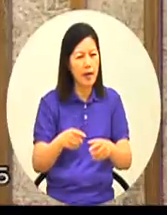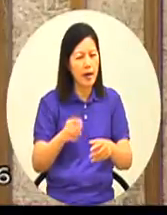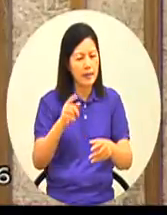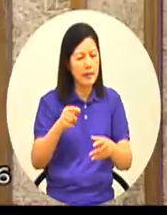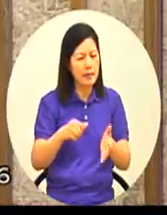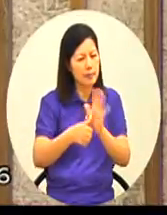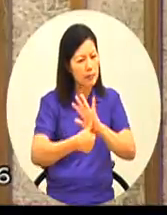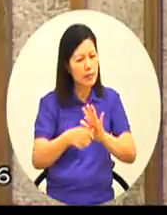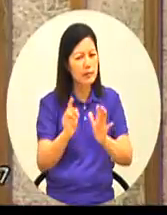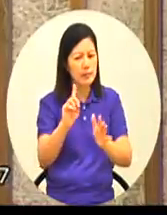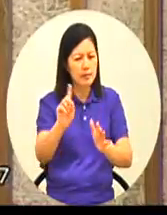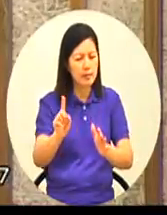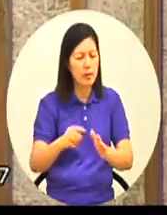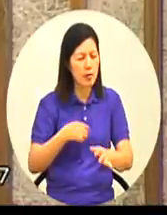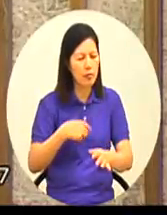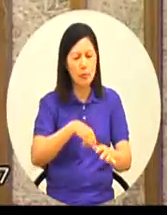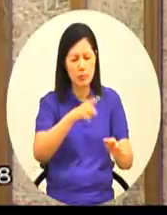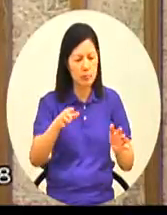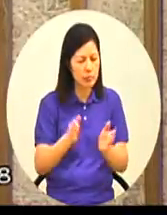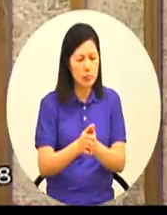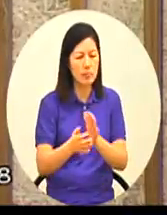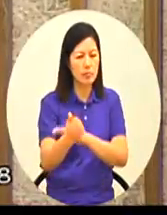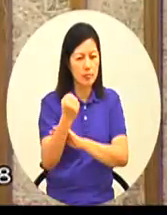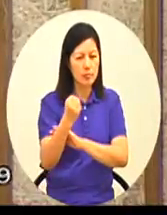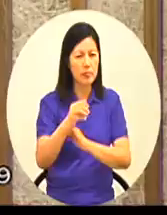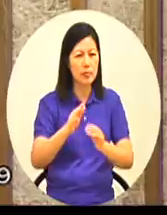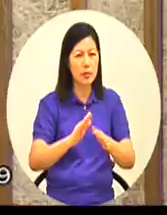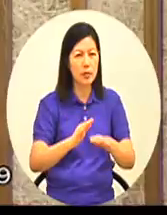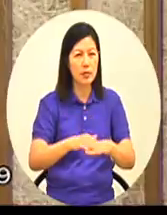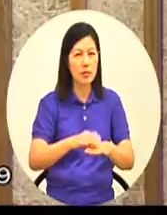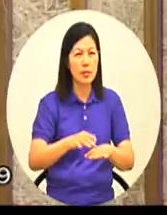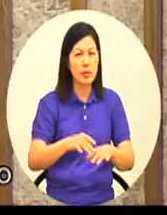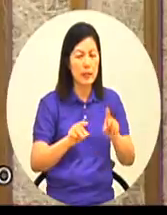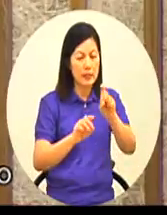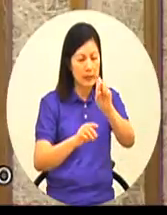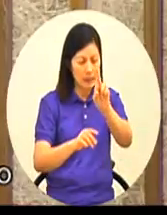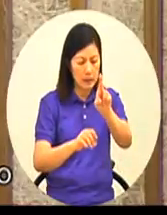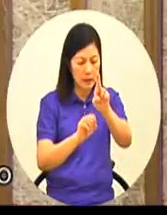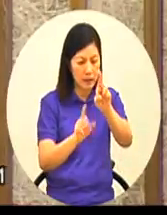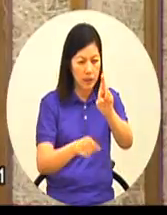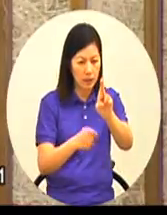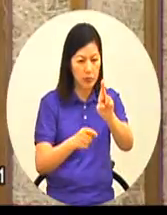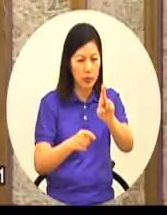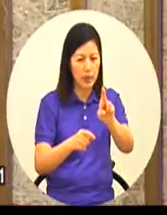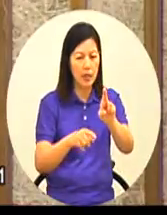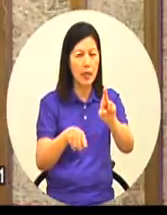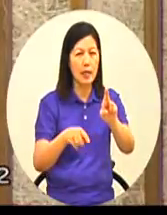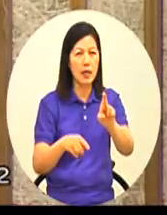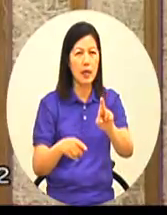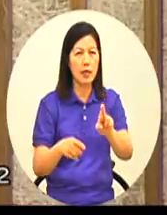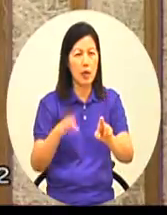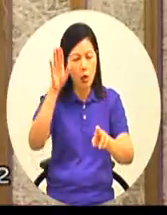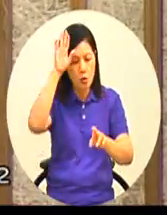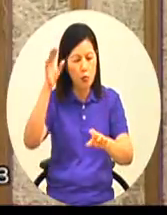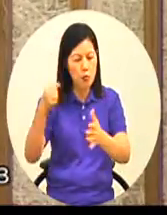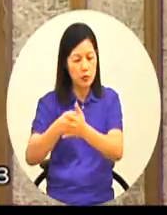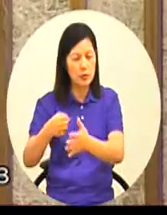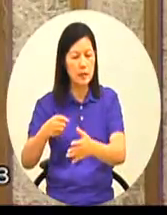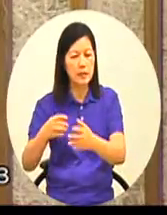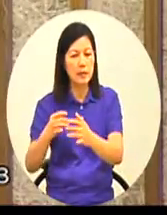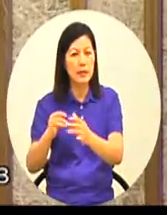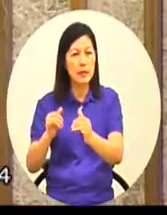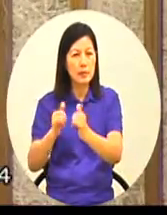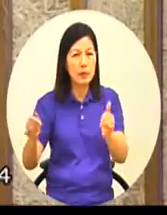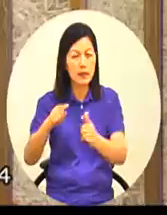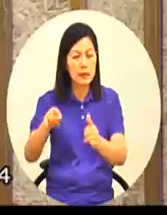实质上的，我们都会来努力。那像昨天我们才针对这个十二月份可能会跟胡志明有一个，不是可能，十二月十二号就要跟胡志明有直航，